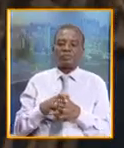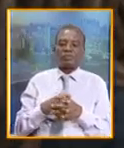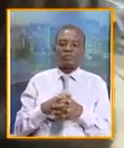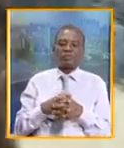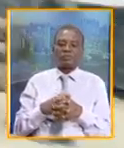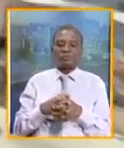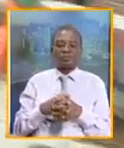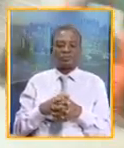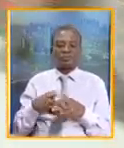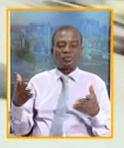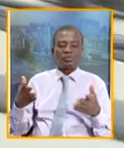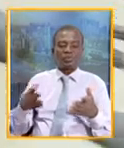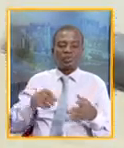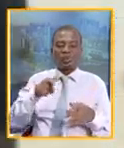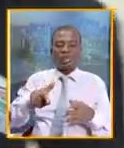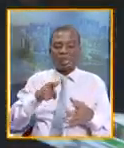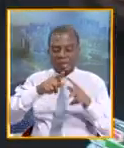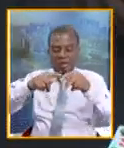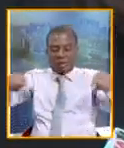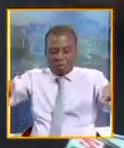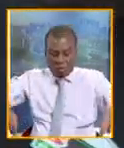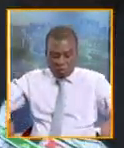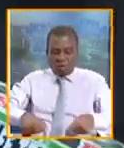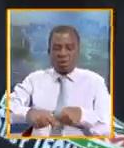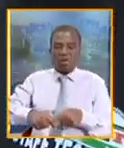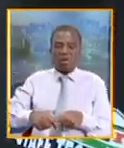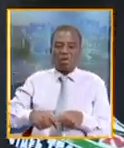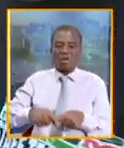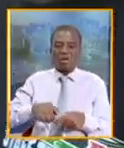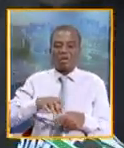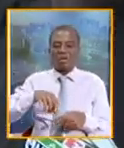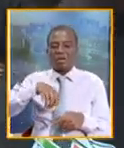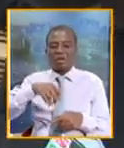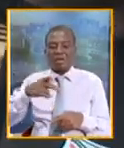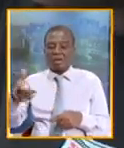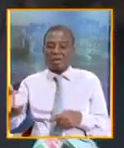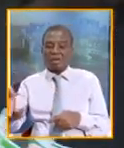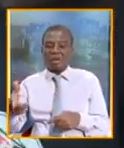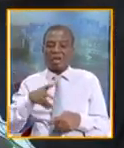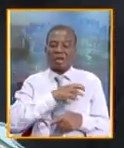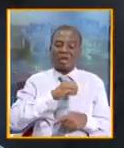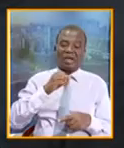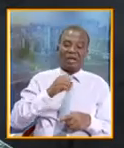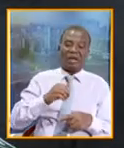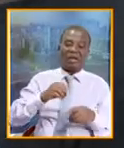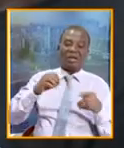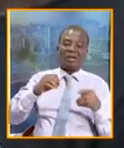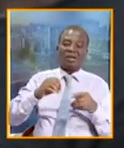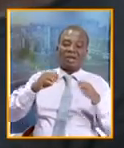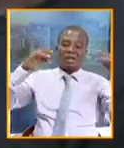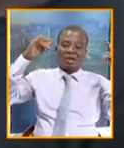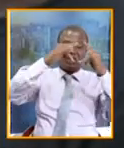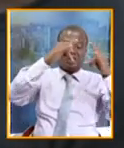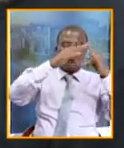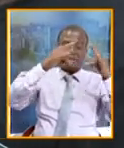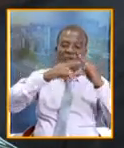parti. D'accord. Voilà. Là, il y a le podium. Ici, maintenant, c'est le garden et l'autre. On va mettre les bâches ordinaires. D'accord.